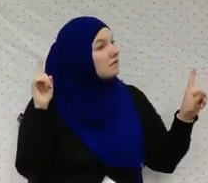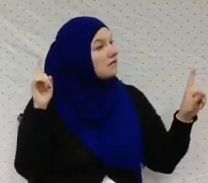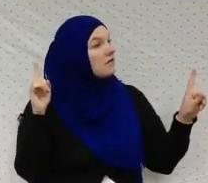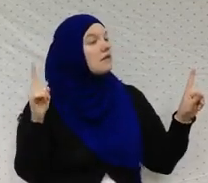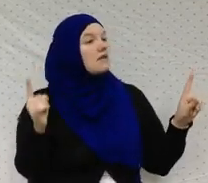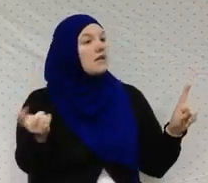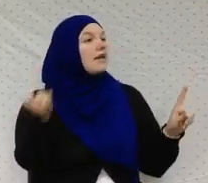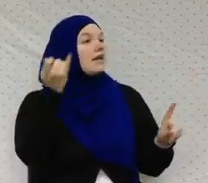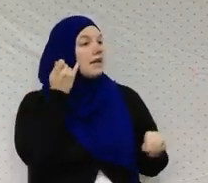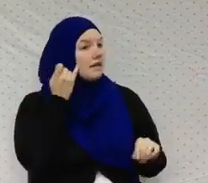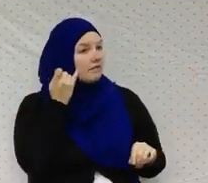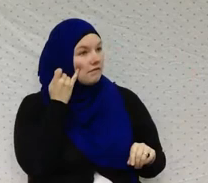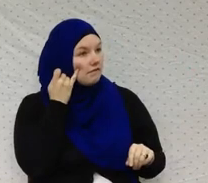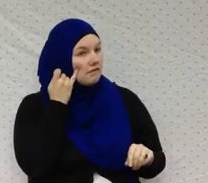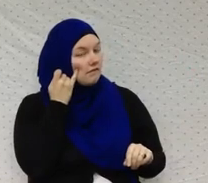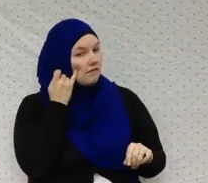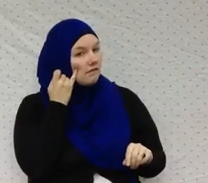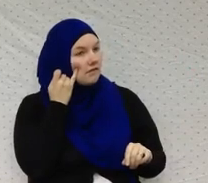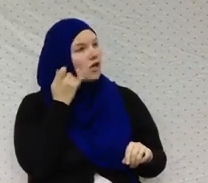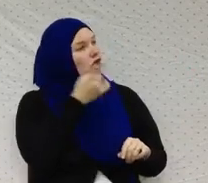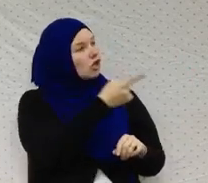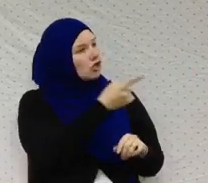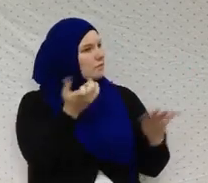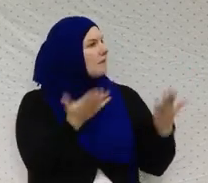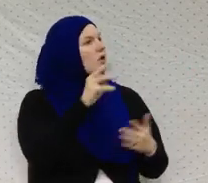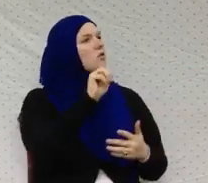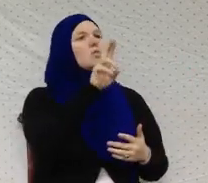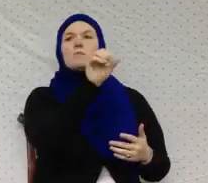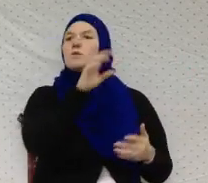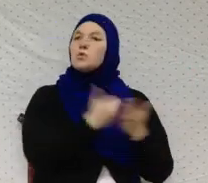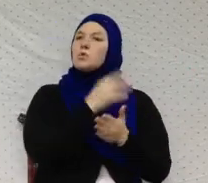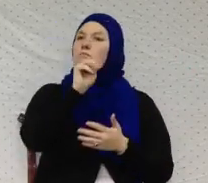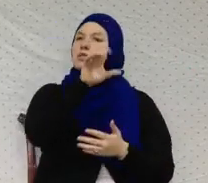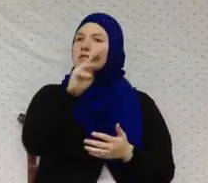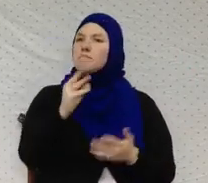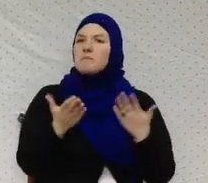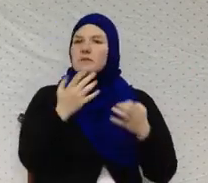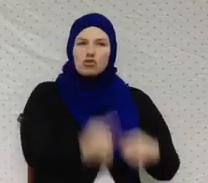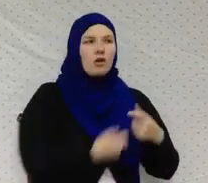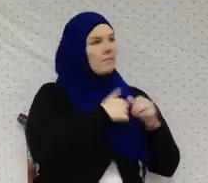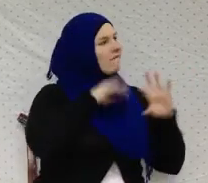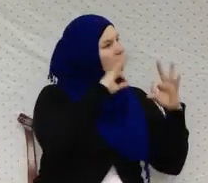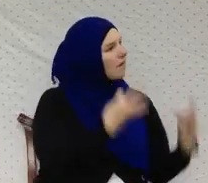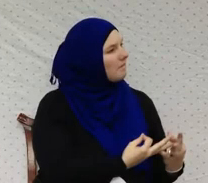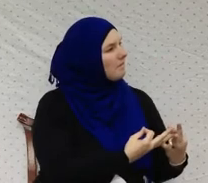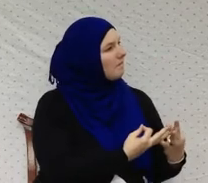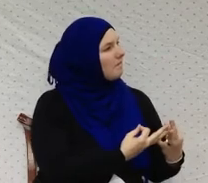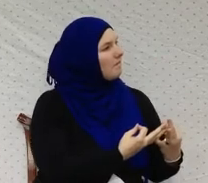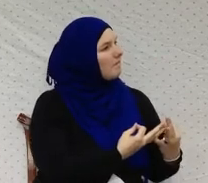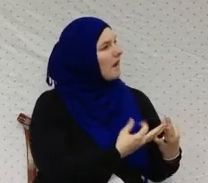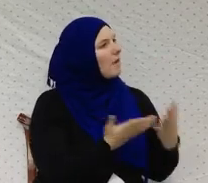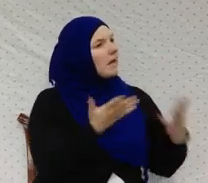But وَصَاحِبْهُمَا فِي الدُّنْيَا مَعْرُوفًا. You may be a new Muslim and you are struggling with your